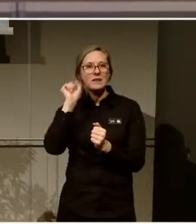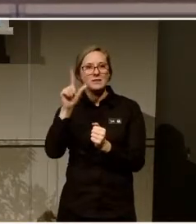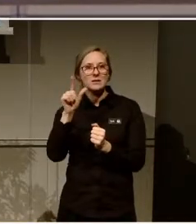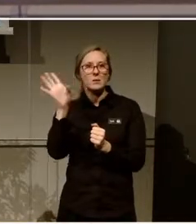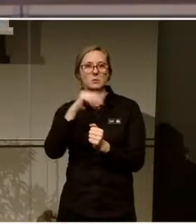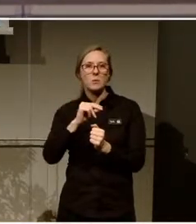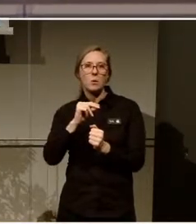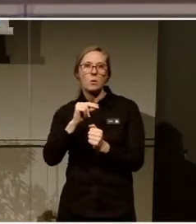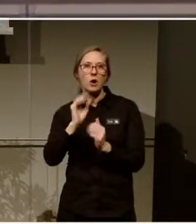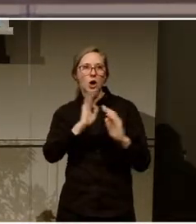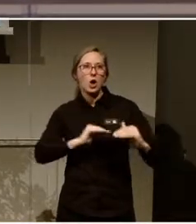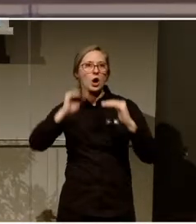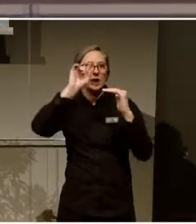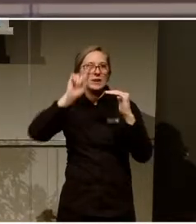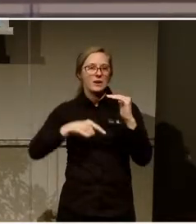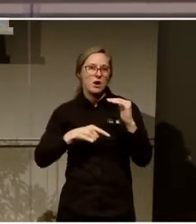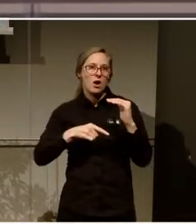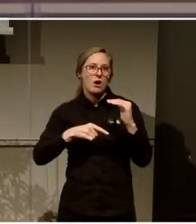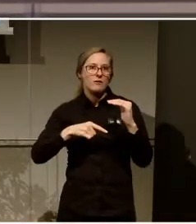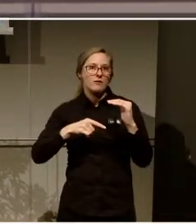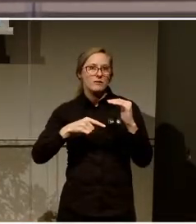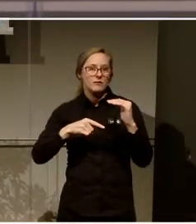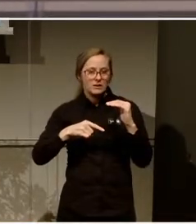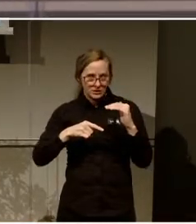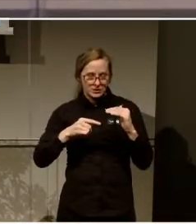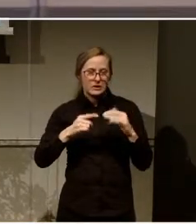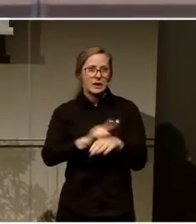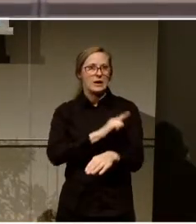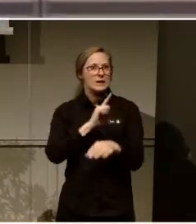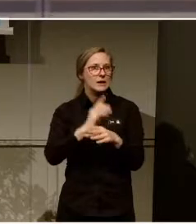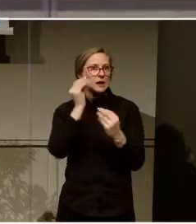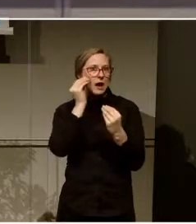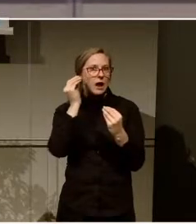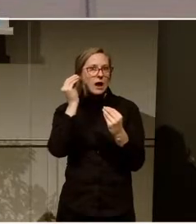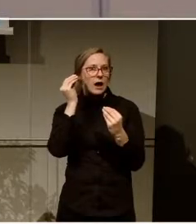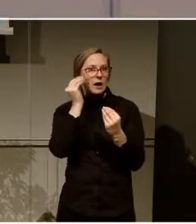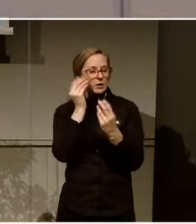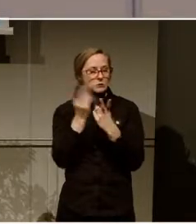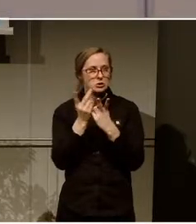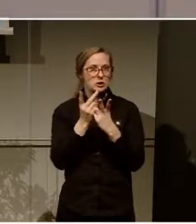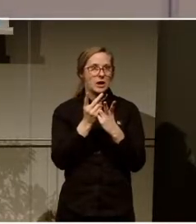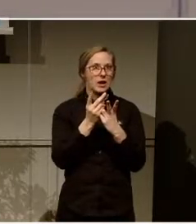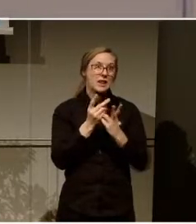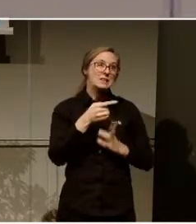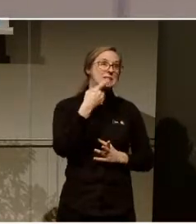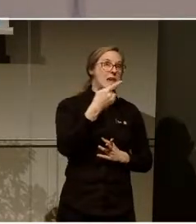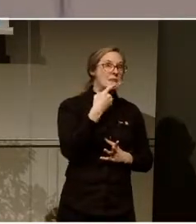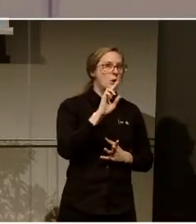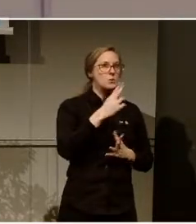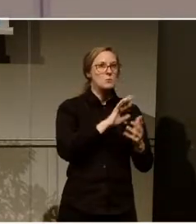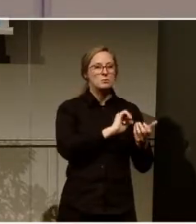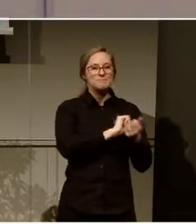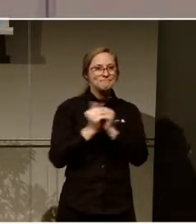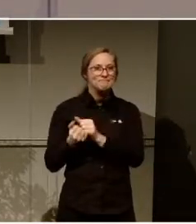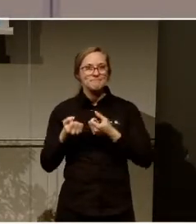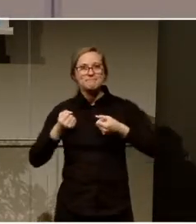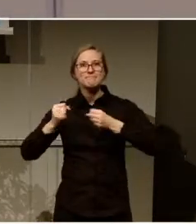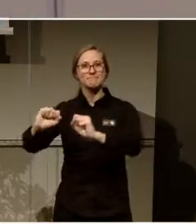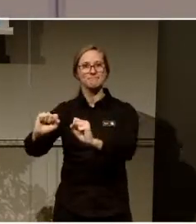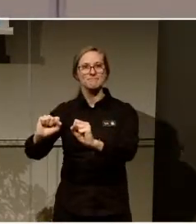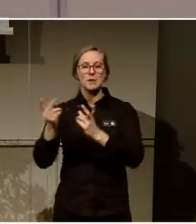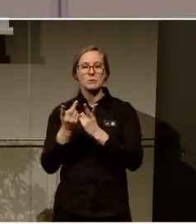livslångt lärande. Det måste bli verklighet. Det måste gå från ord till handling. Och det ställer ju också krav på